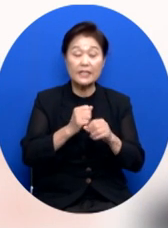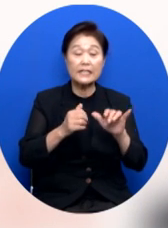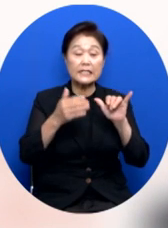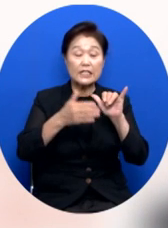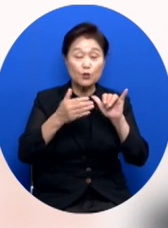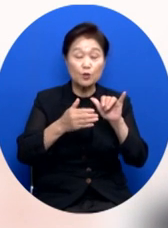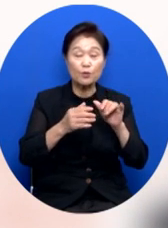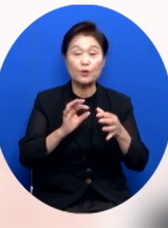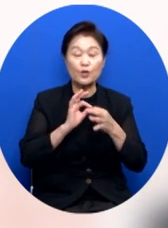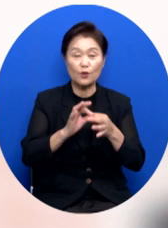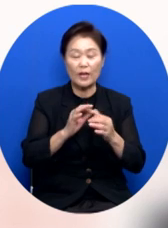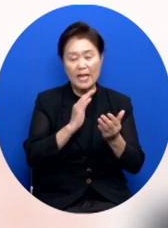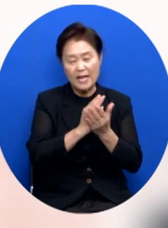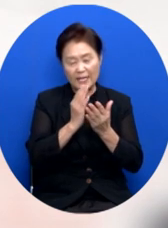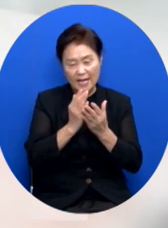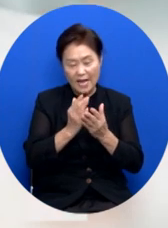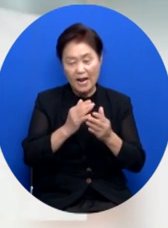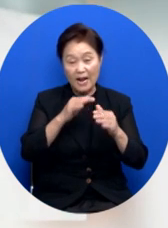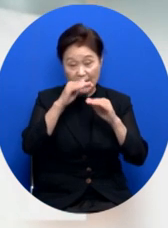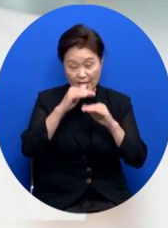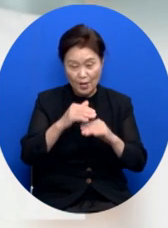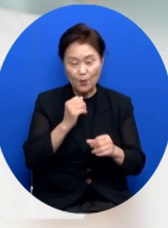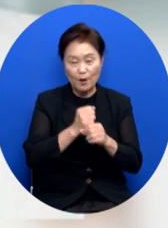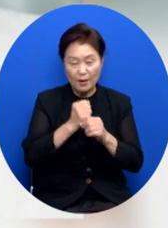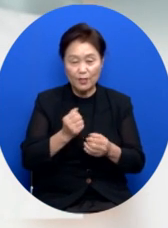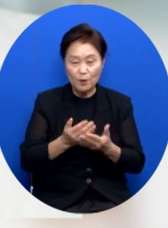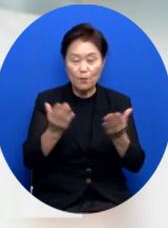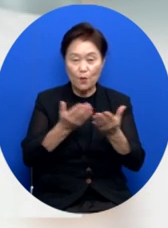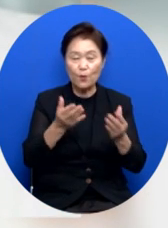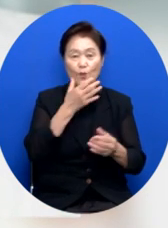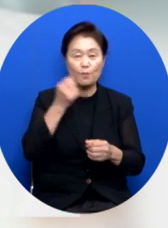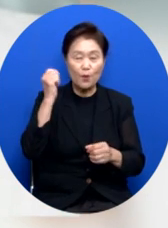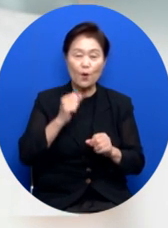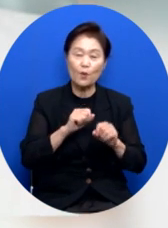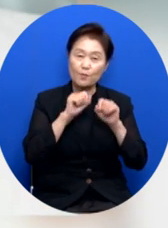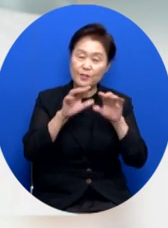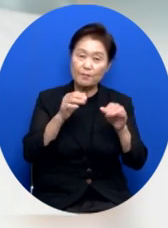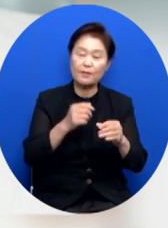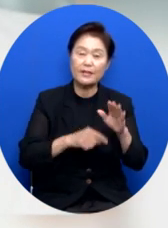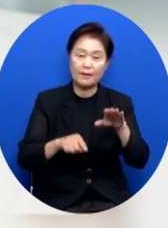변형해 다양한 플랫폼과 콘텐츠 형식으로 배포해 복음 전파에 앞장설 예정입니다.